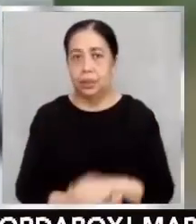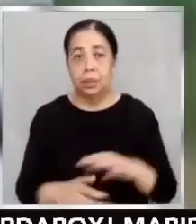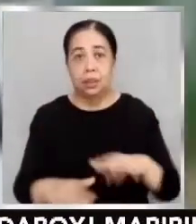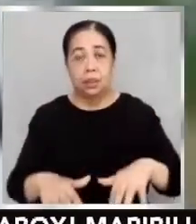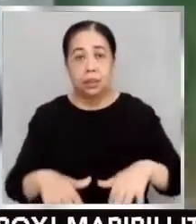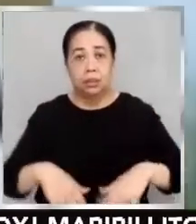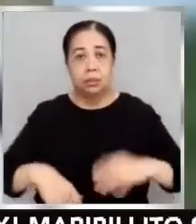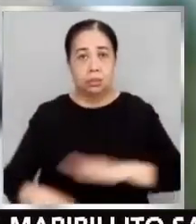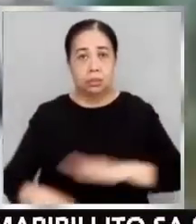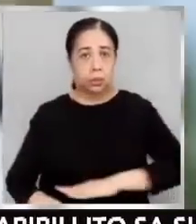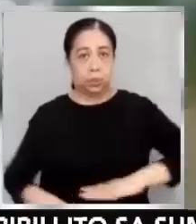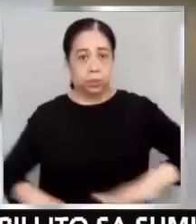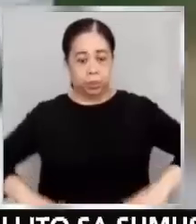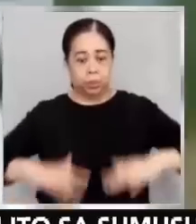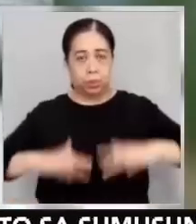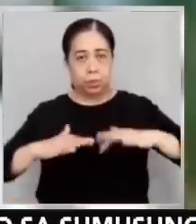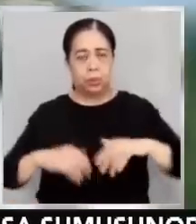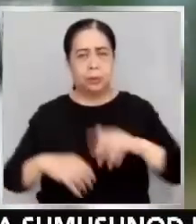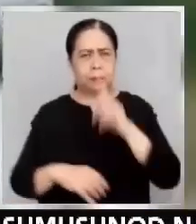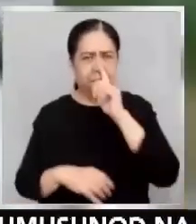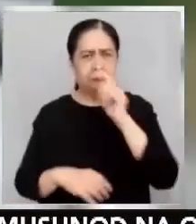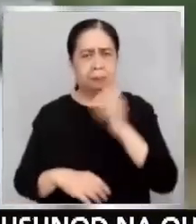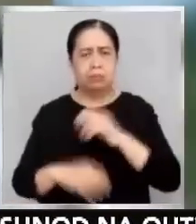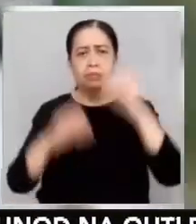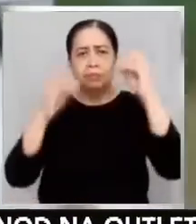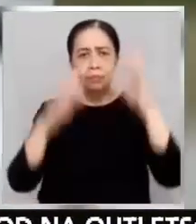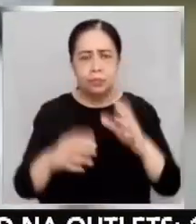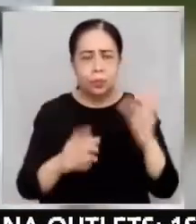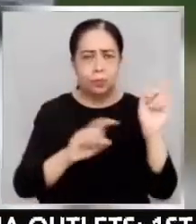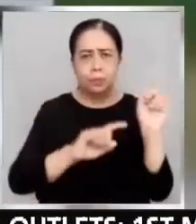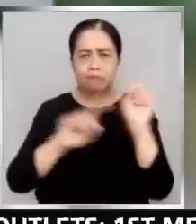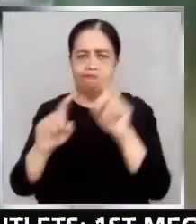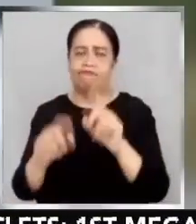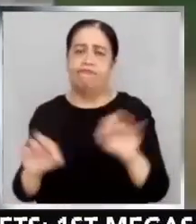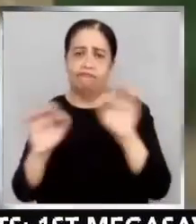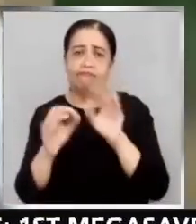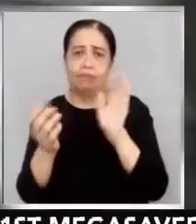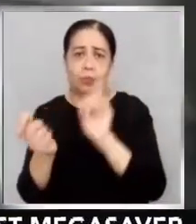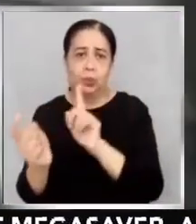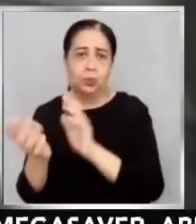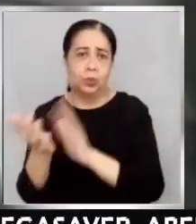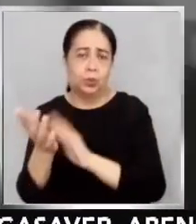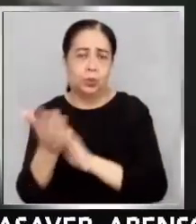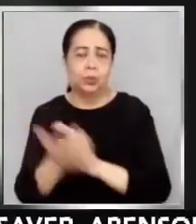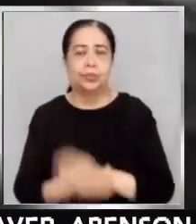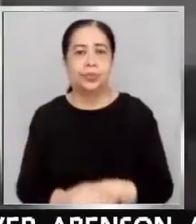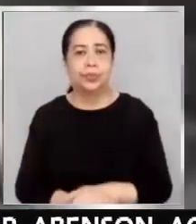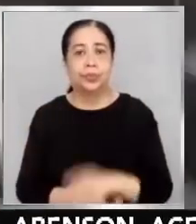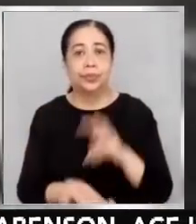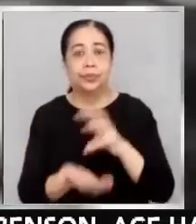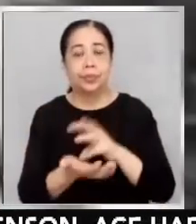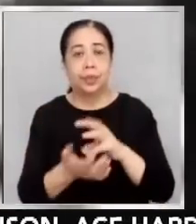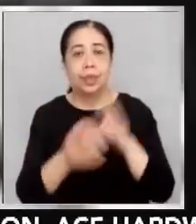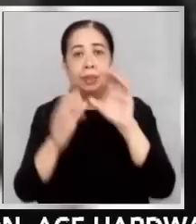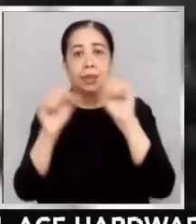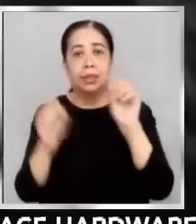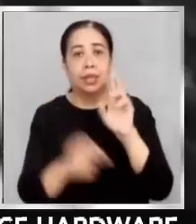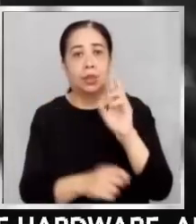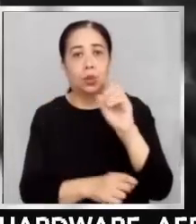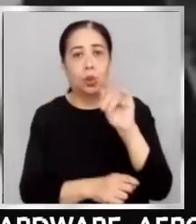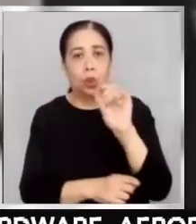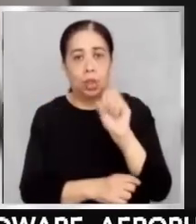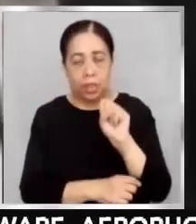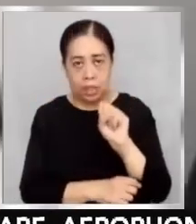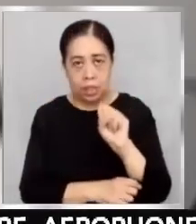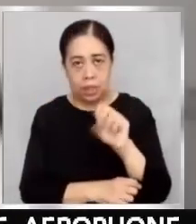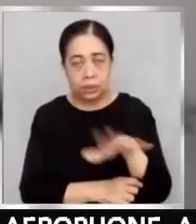hanggang bewang pero sinuong pa rin ng mga guro makarating lang sa paaralan. Sa bayan naman ng President Rojas, umabot na sa